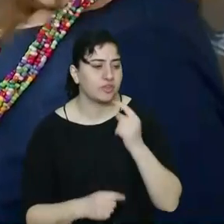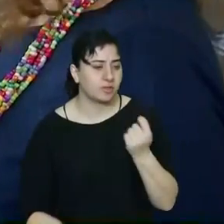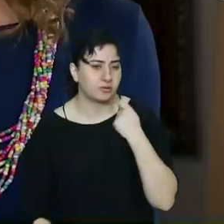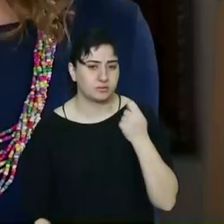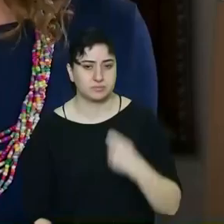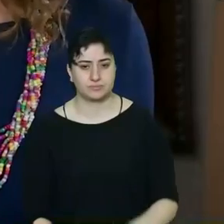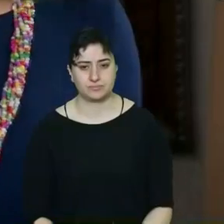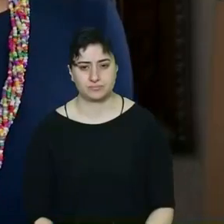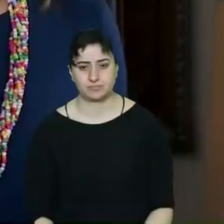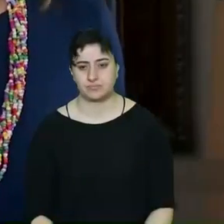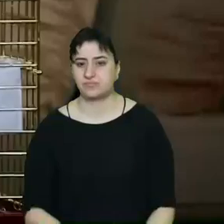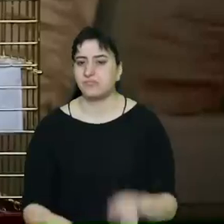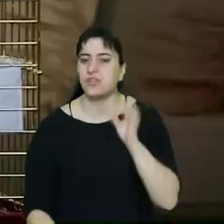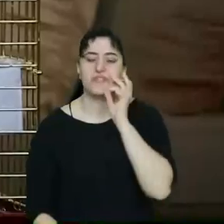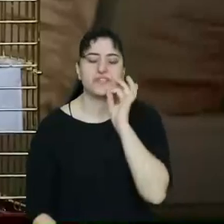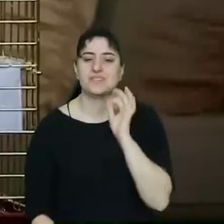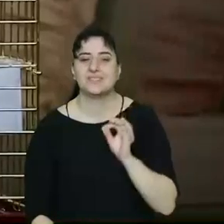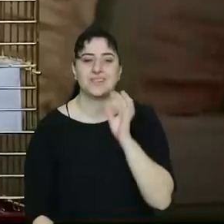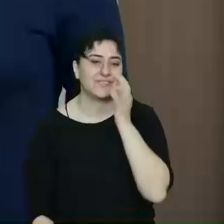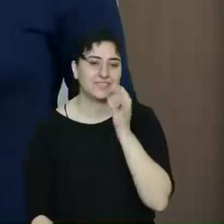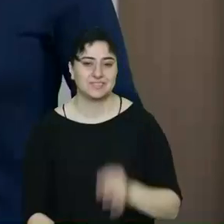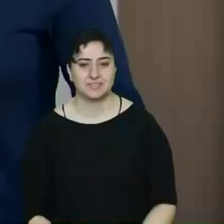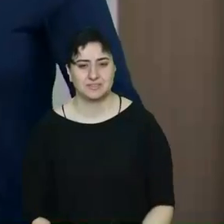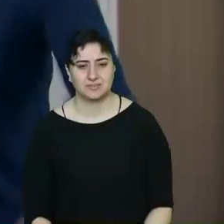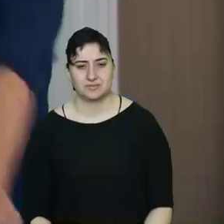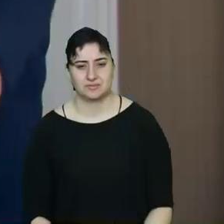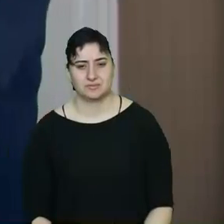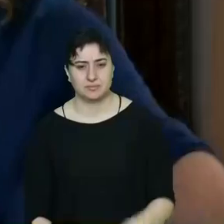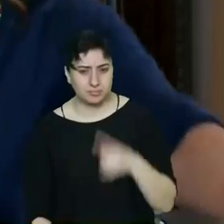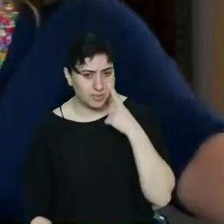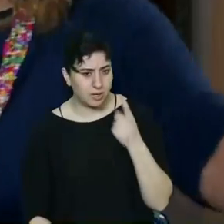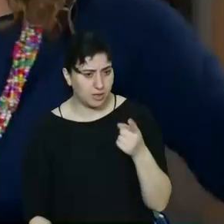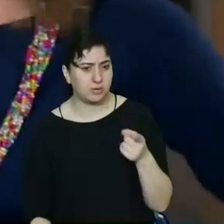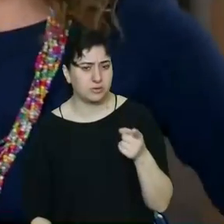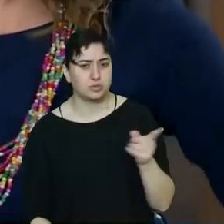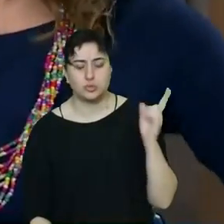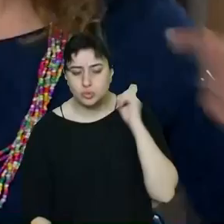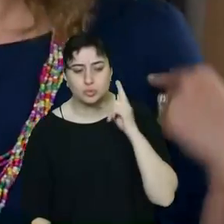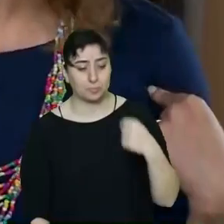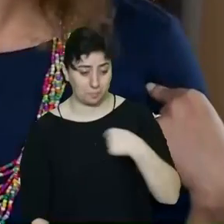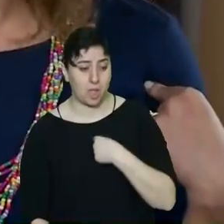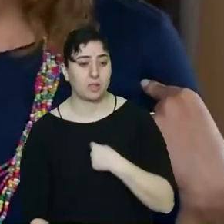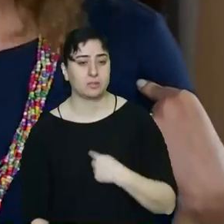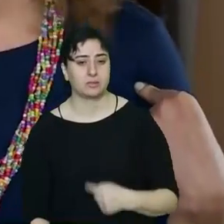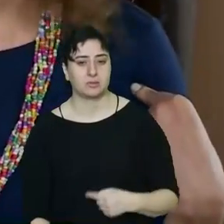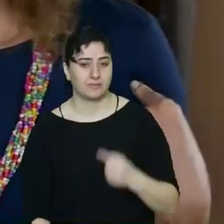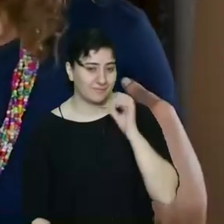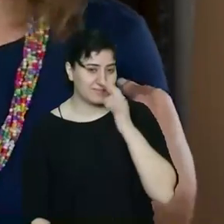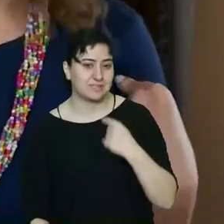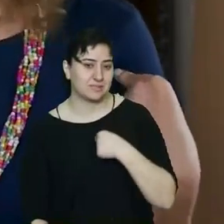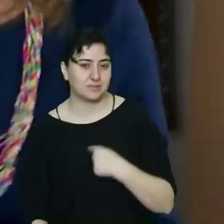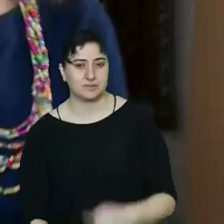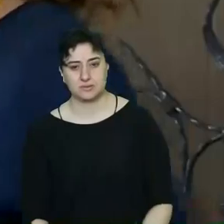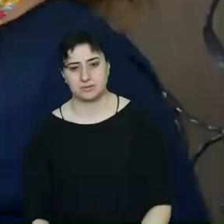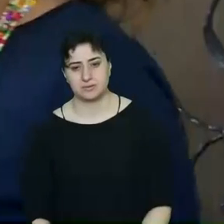dedi. Fıstık. Fıstık. Fıstık. Ah işte bak. İşte duyduğun gibi bana dedi. Fıstık diye